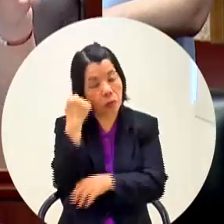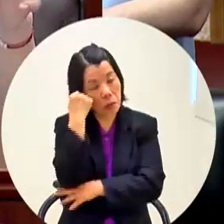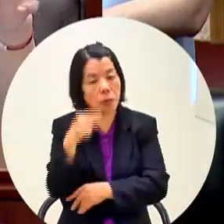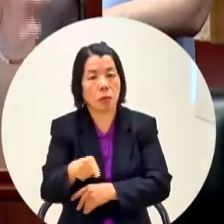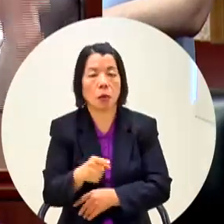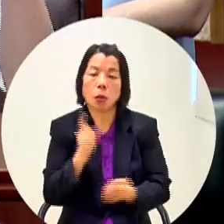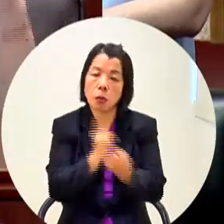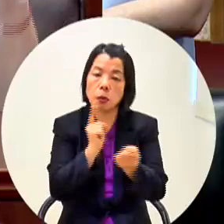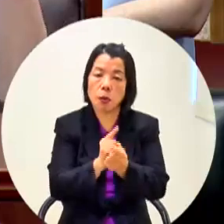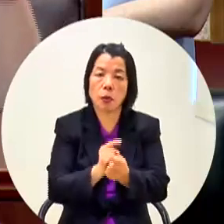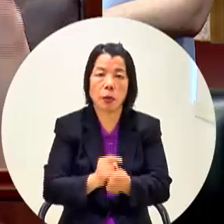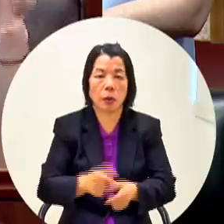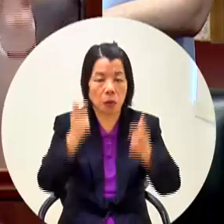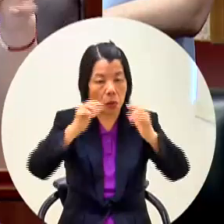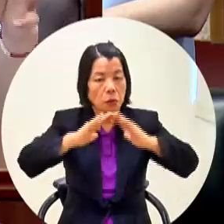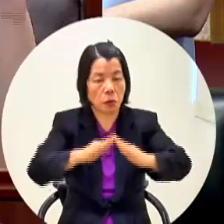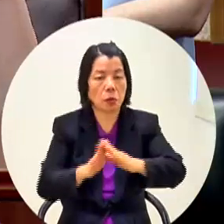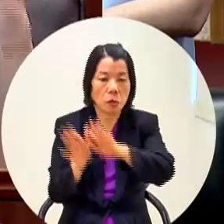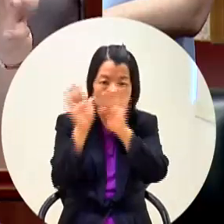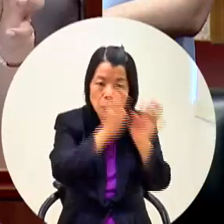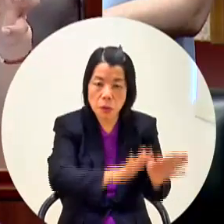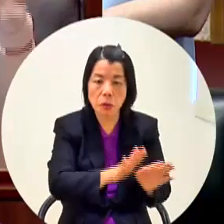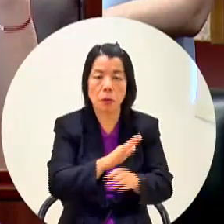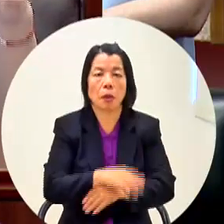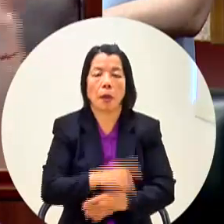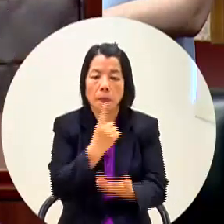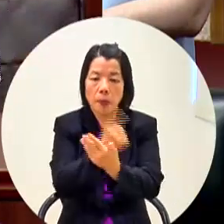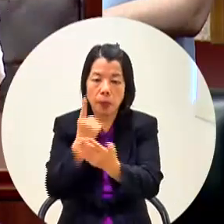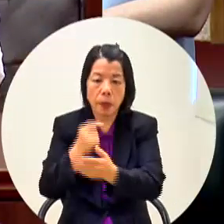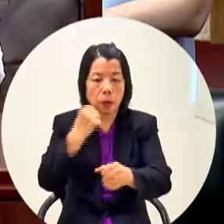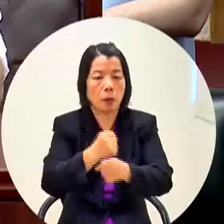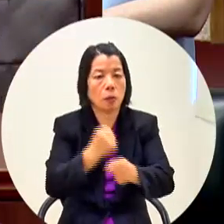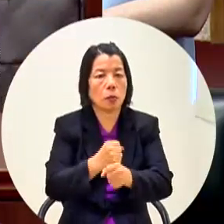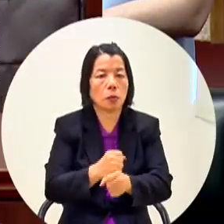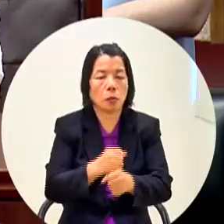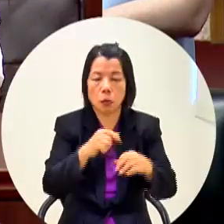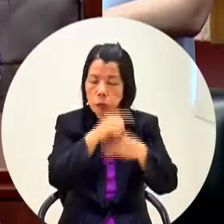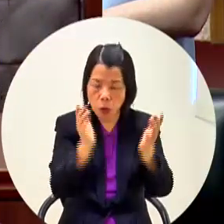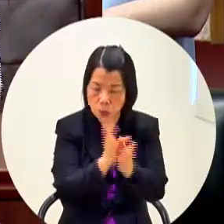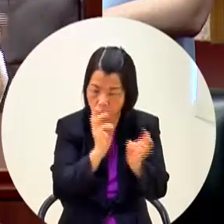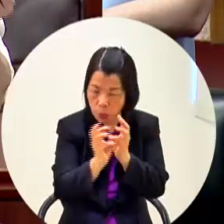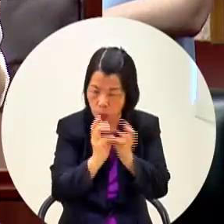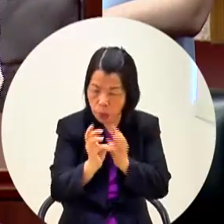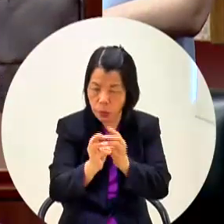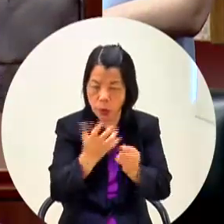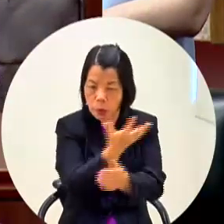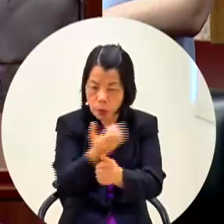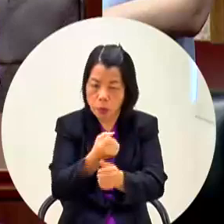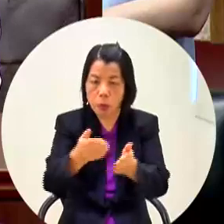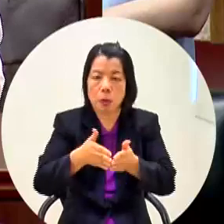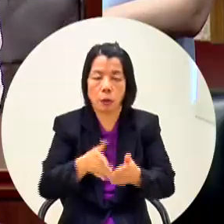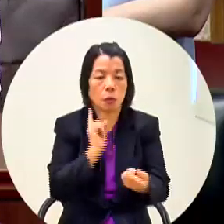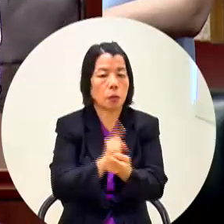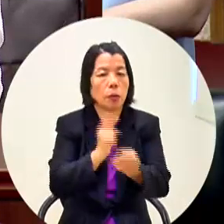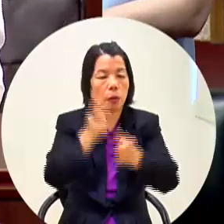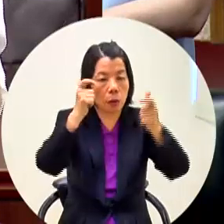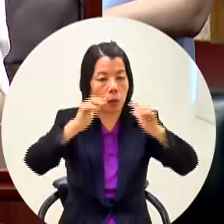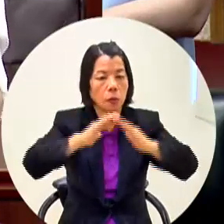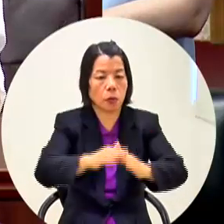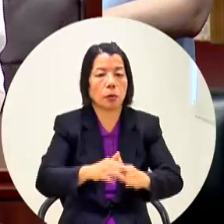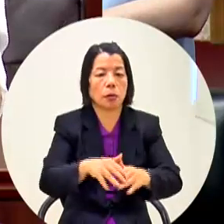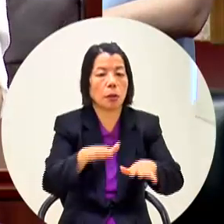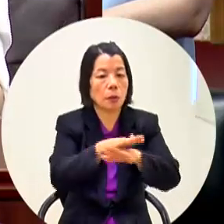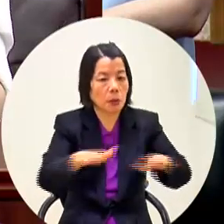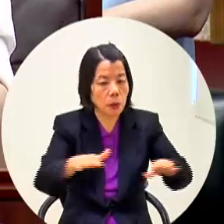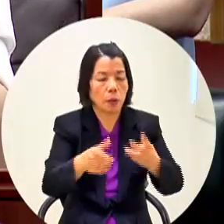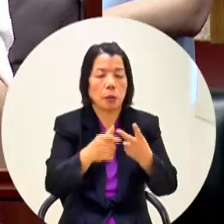形象，这个城市的所有每一个工作，我们都要抓紧，让人家感觉高雄是治安好的，天气好，东